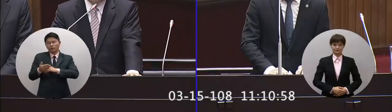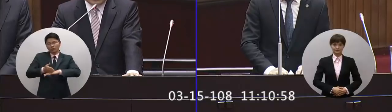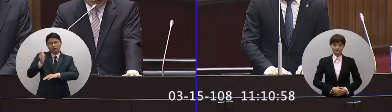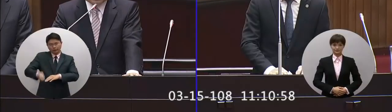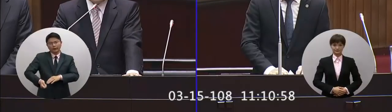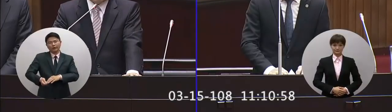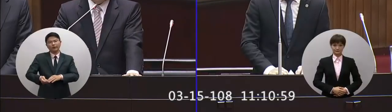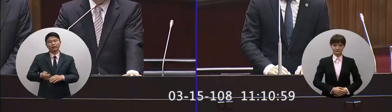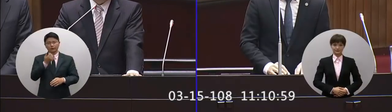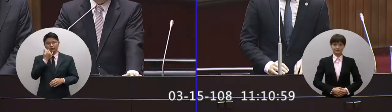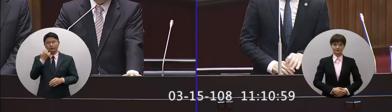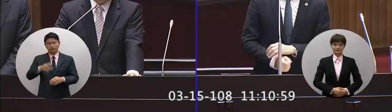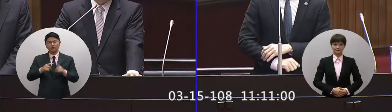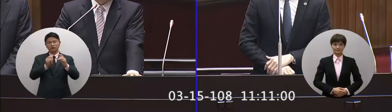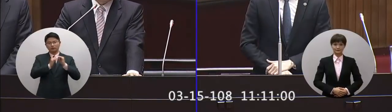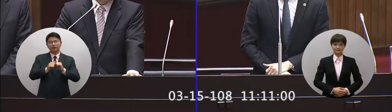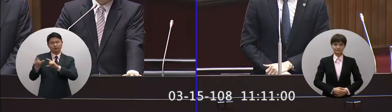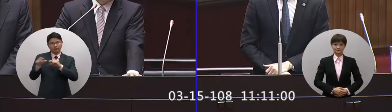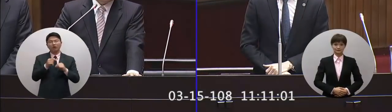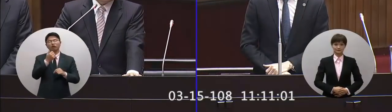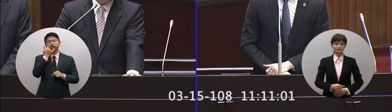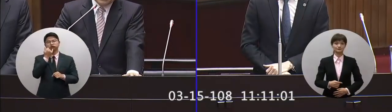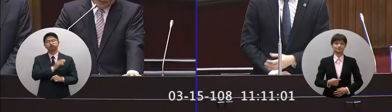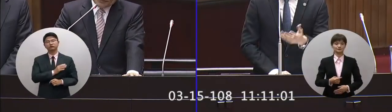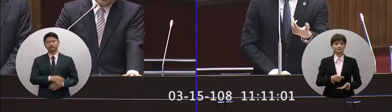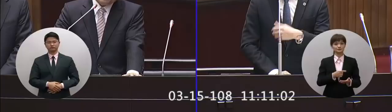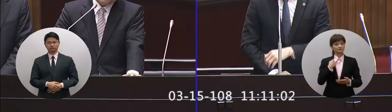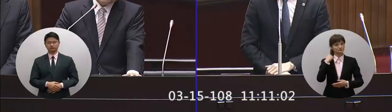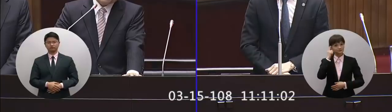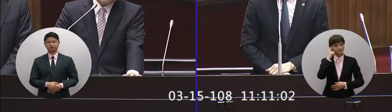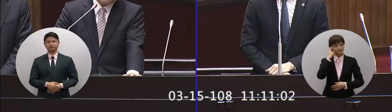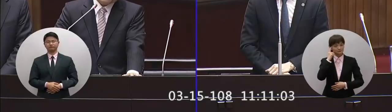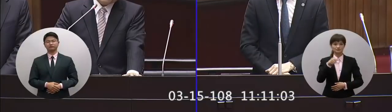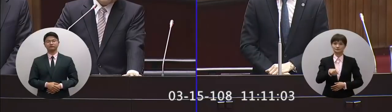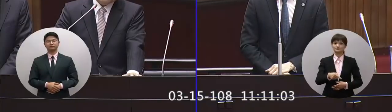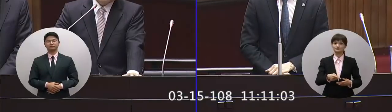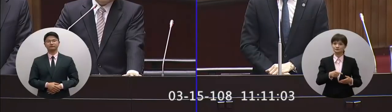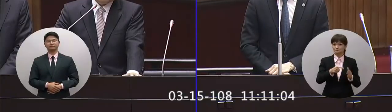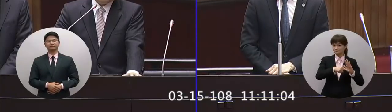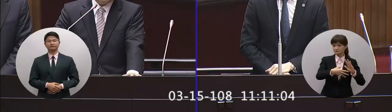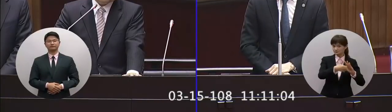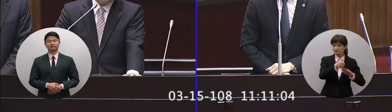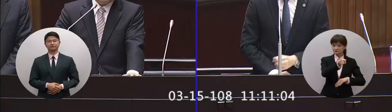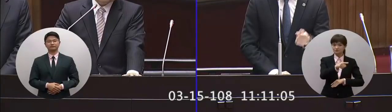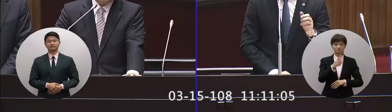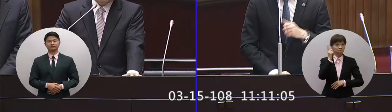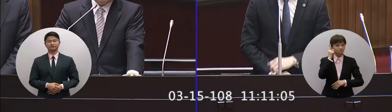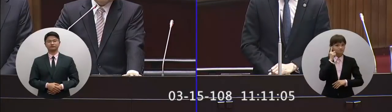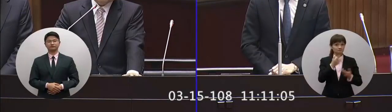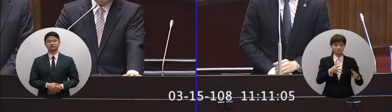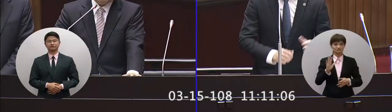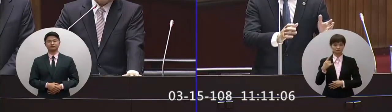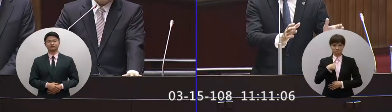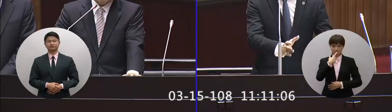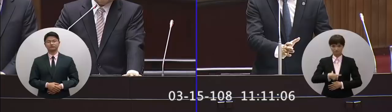有法通遵照。 我个人当然讲较简单啦吼，因为院长一定会这个顾虑会较侪啦。我想足